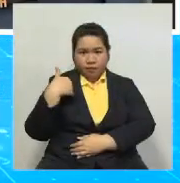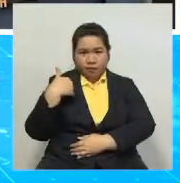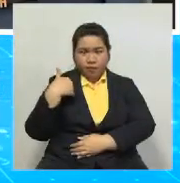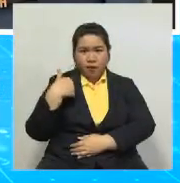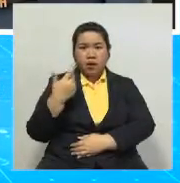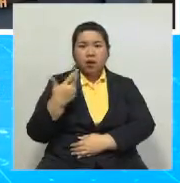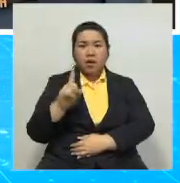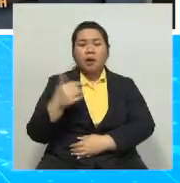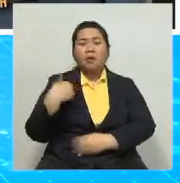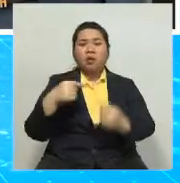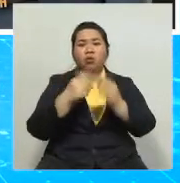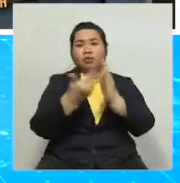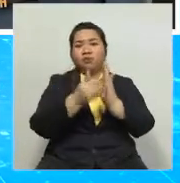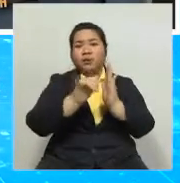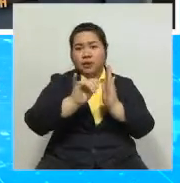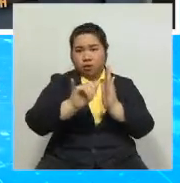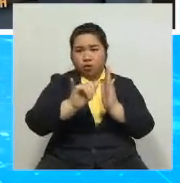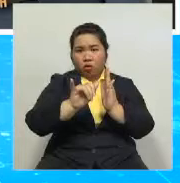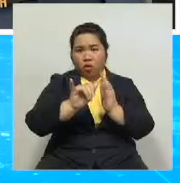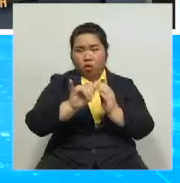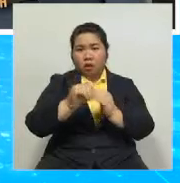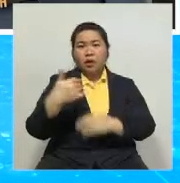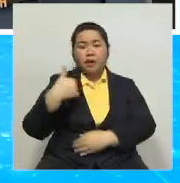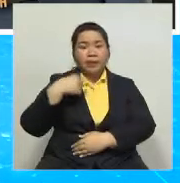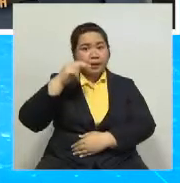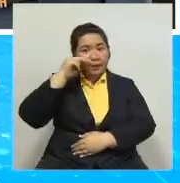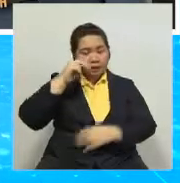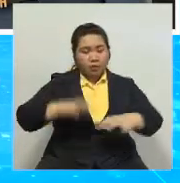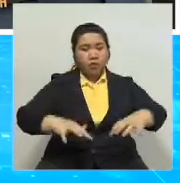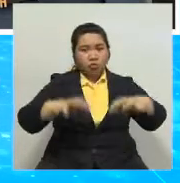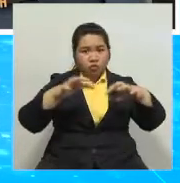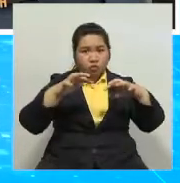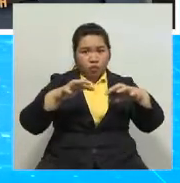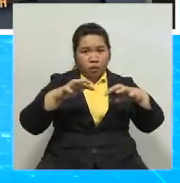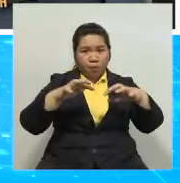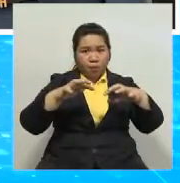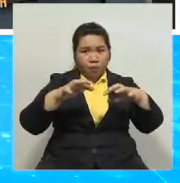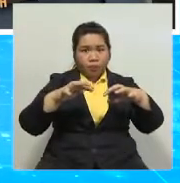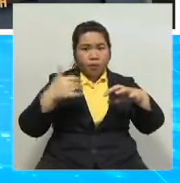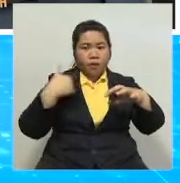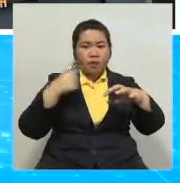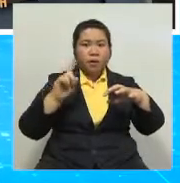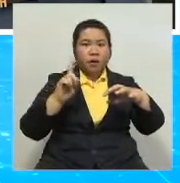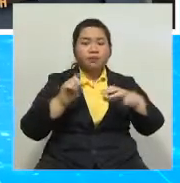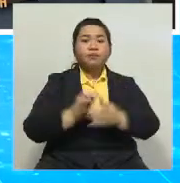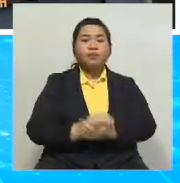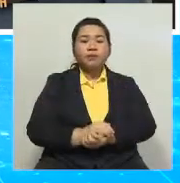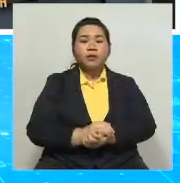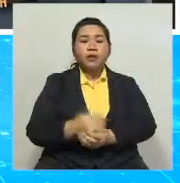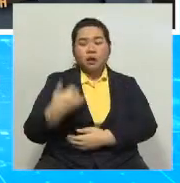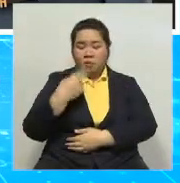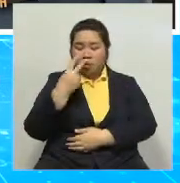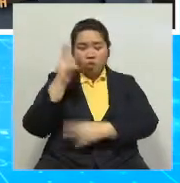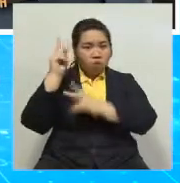วที่ยโสธรก็มีน้ำท่วมนะครับเดี๋ยวฝนตก 3-4 วันที่ผ่านมานะครับเราติดตามสถานการณ์อ